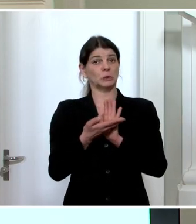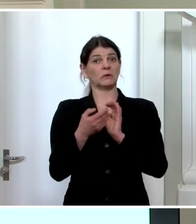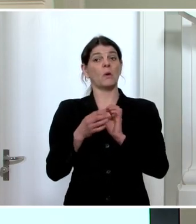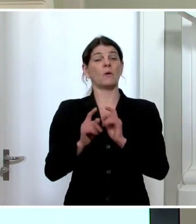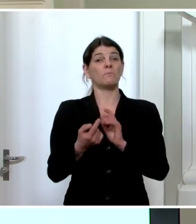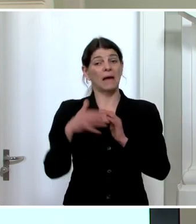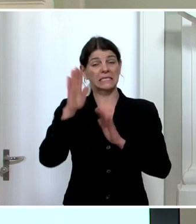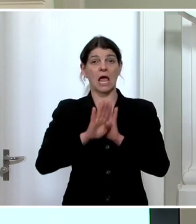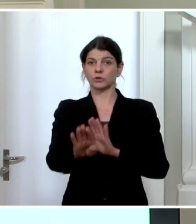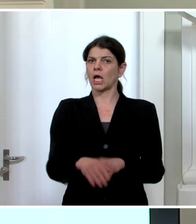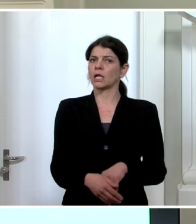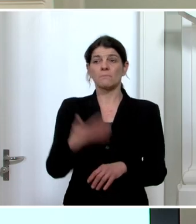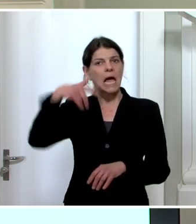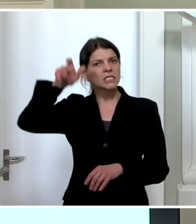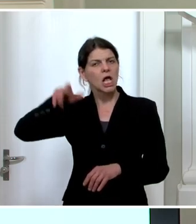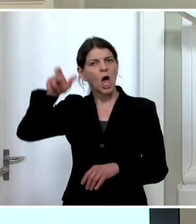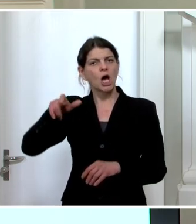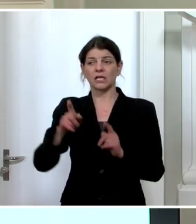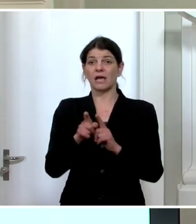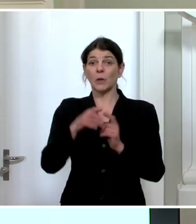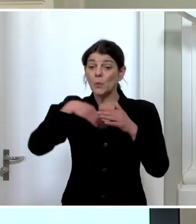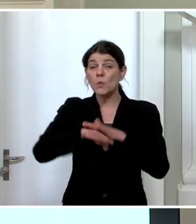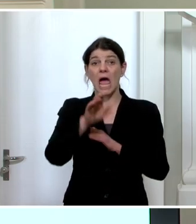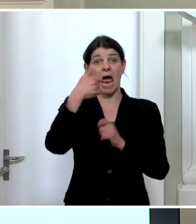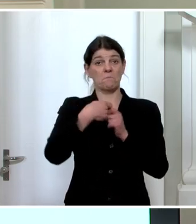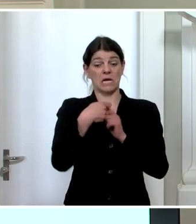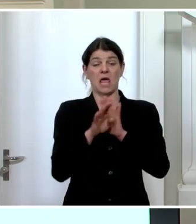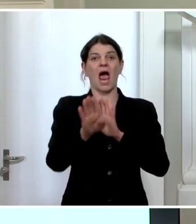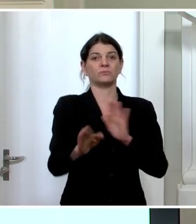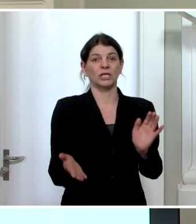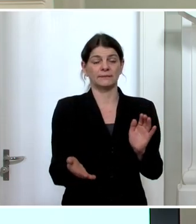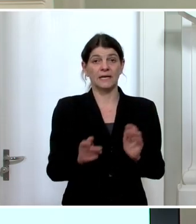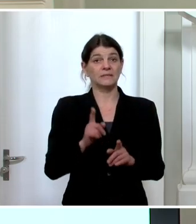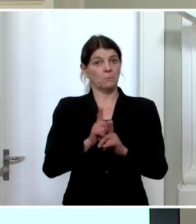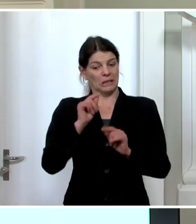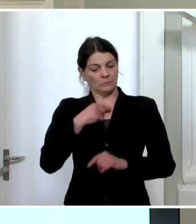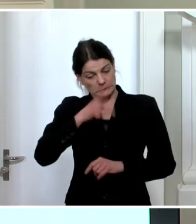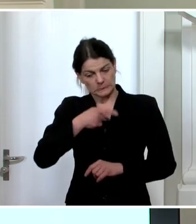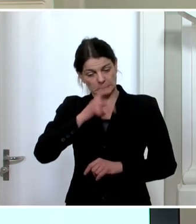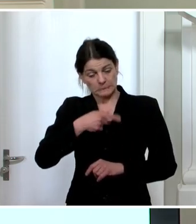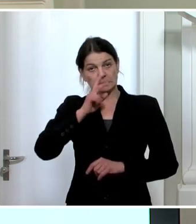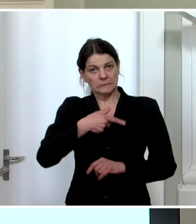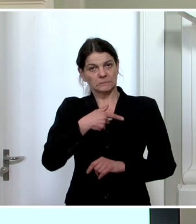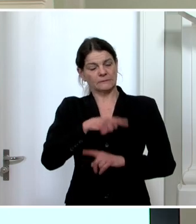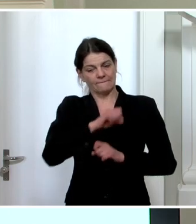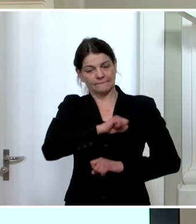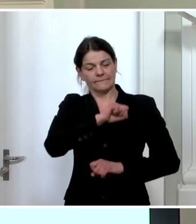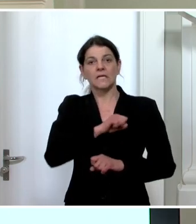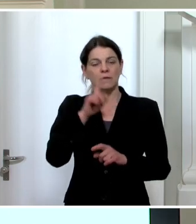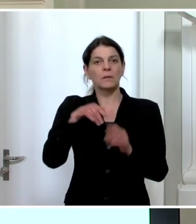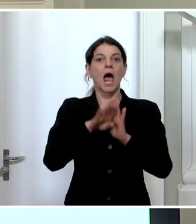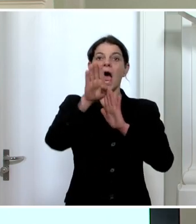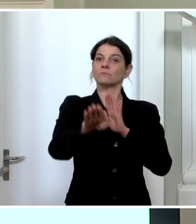Die meisten Leute begegnen sich auf weniger als 1 Meter. Also man muss wirklich an sich arbeiten, um diesen Abstand einhalten zu